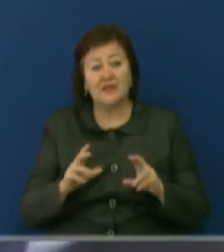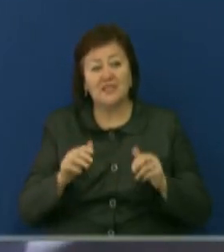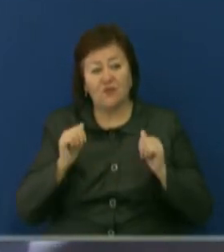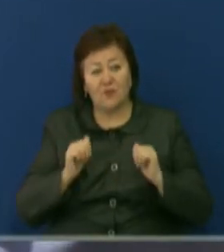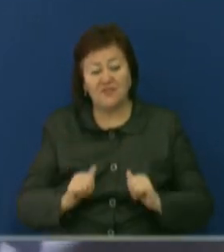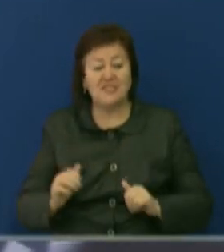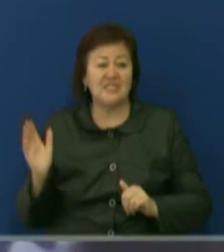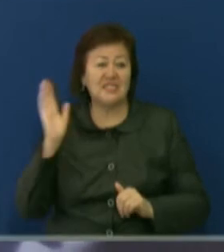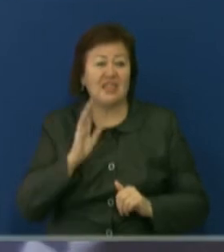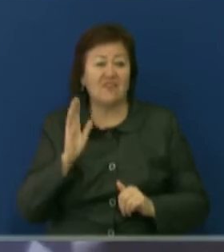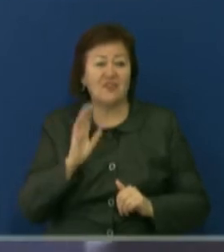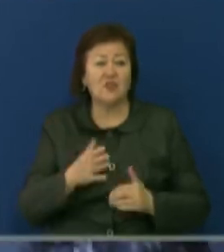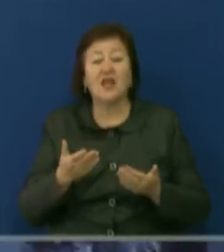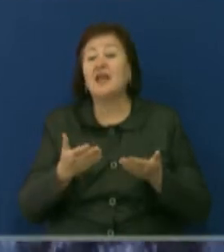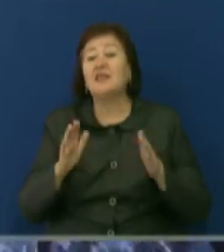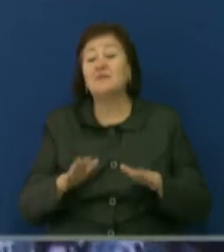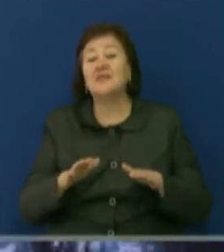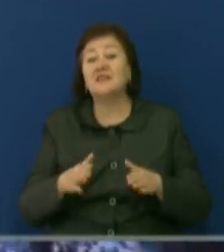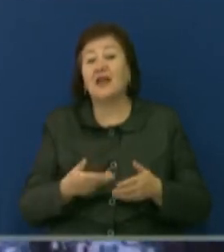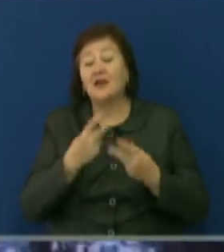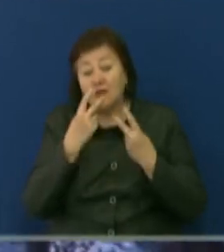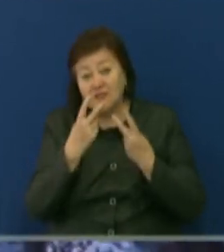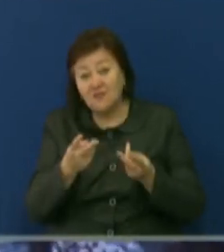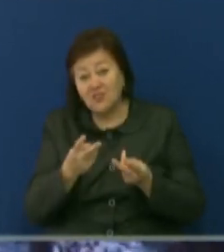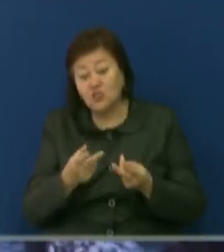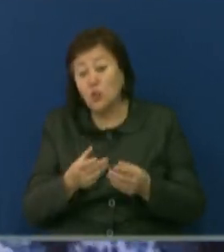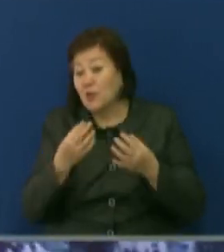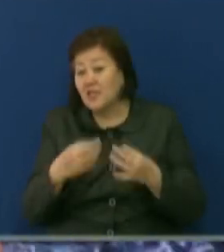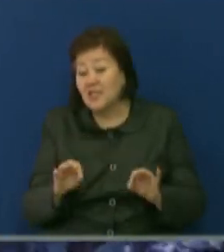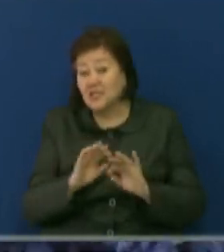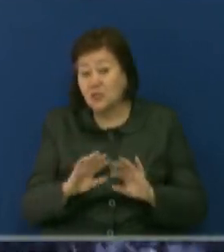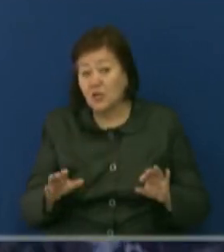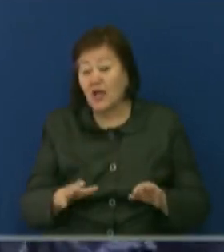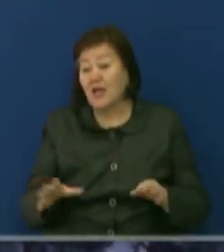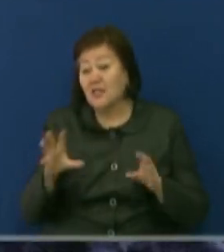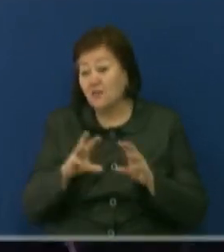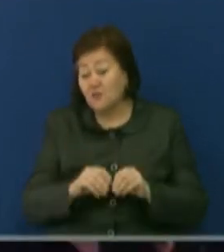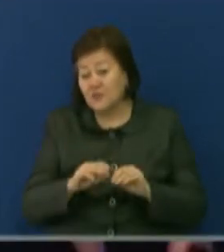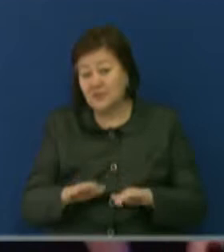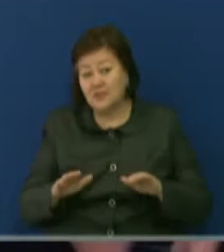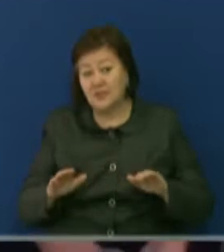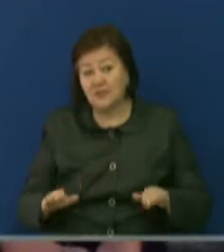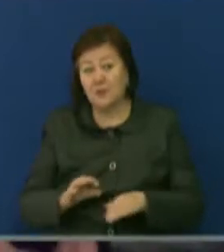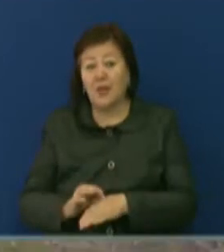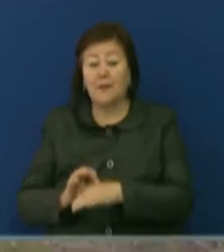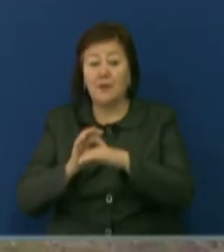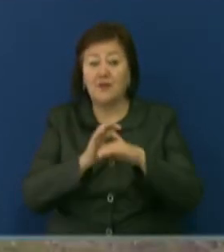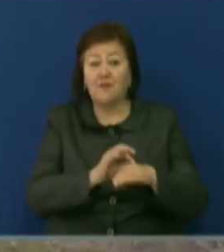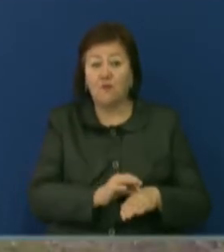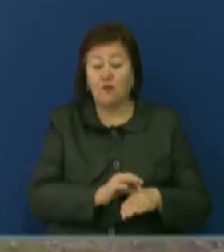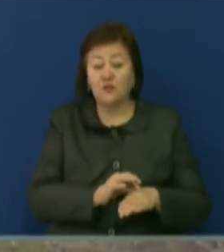Ал енді бірі суға түсуге тыйым салынған белгілерді көре тұра, балаларын өздерімен бірге ертіп келеді, дейді құтқарушылар.